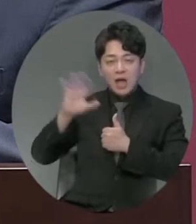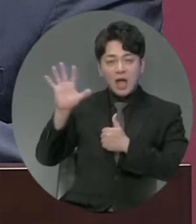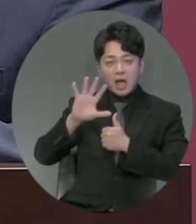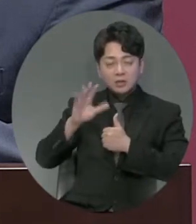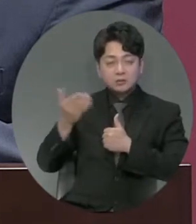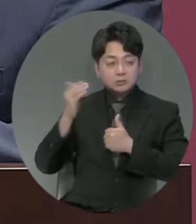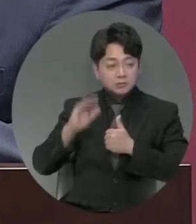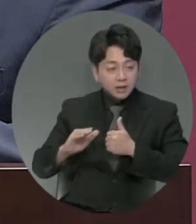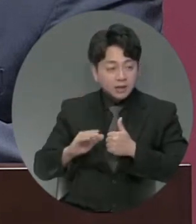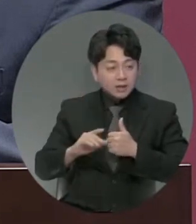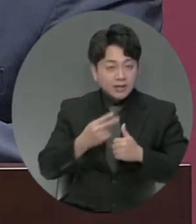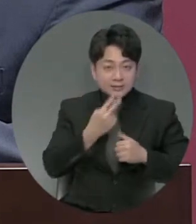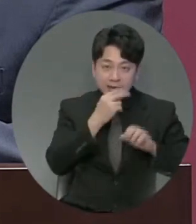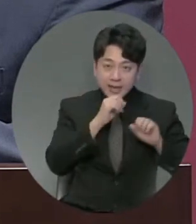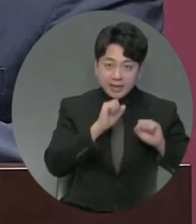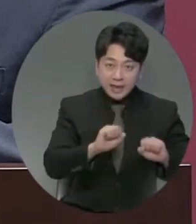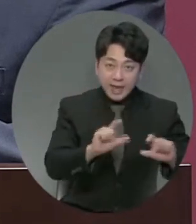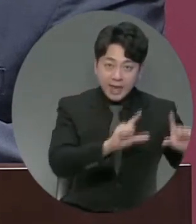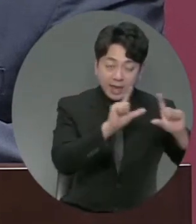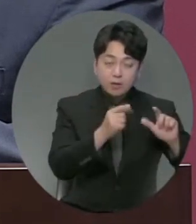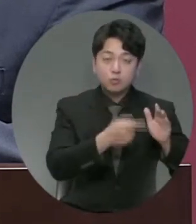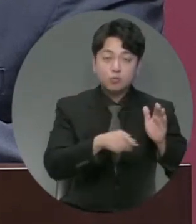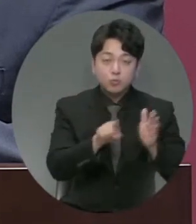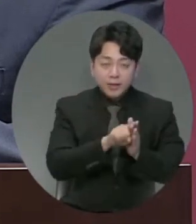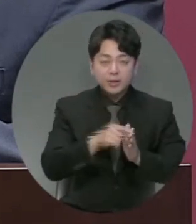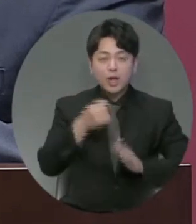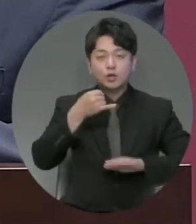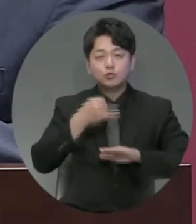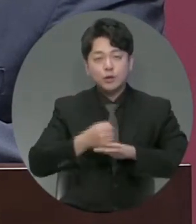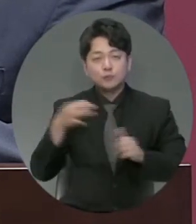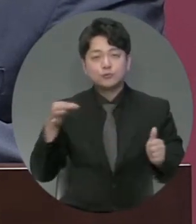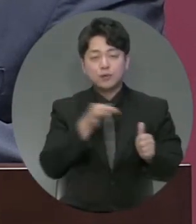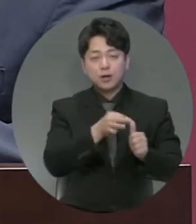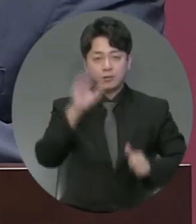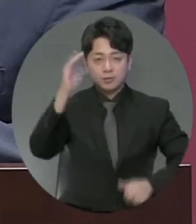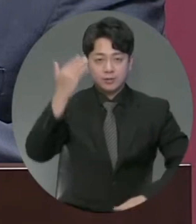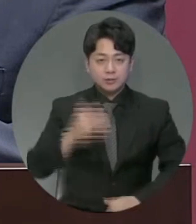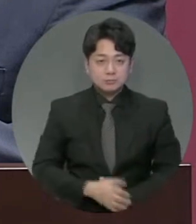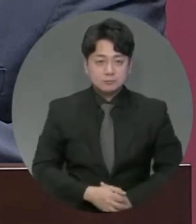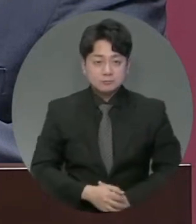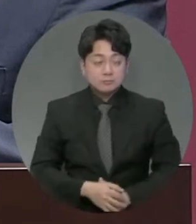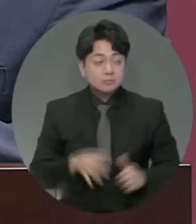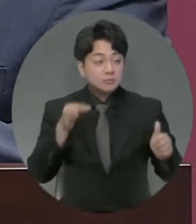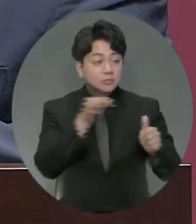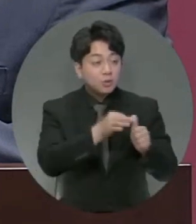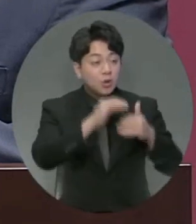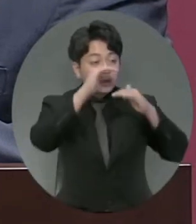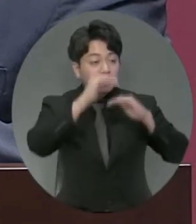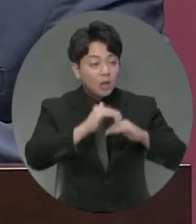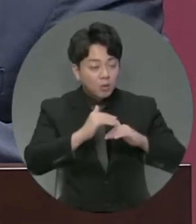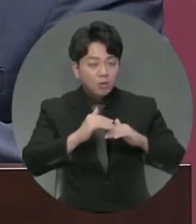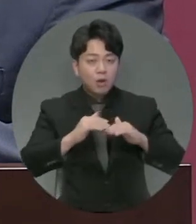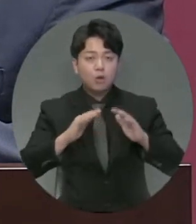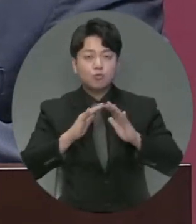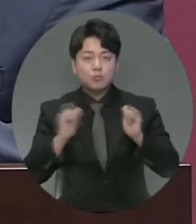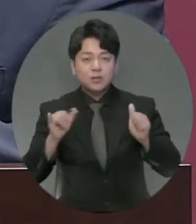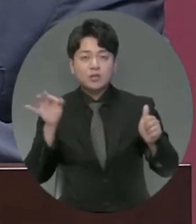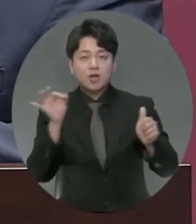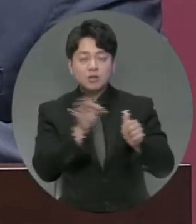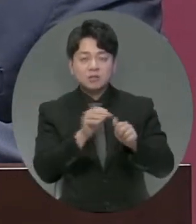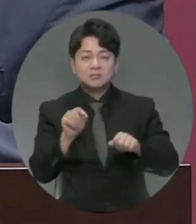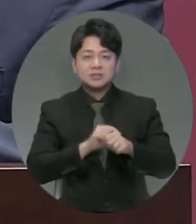있는 비용은 지급하는 걸로 알고 있습니다. 직업훈련, 영농정착지원, 예, 예. 국민연금 특례지원